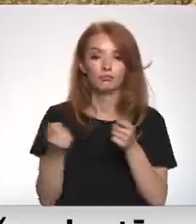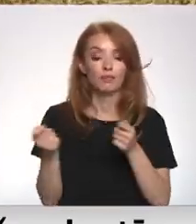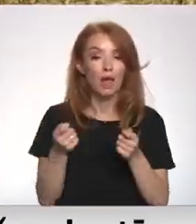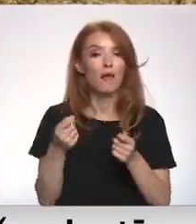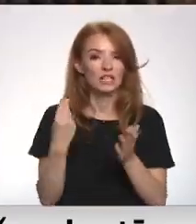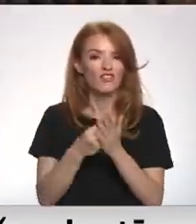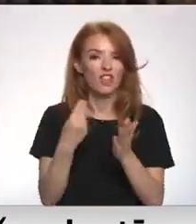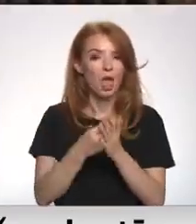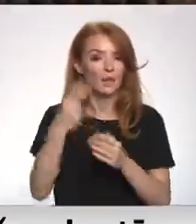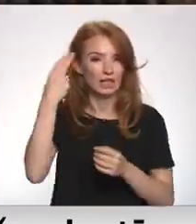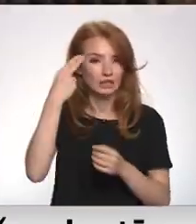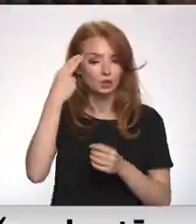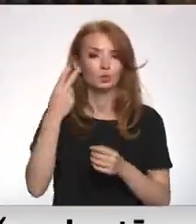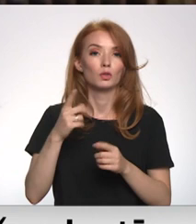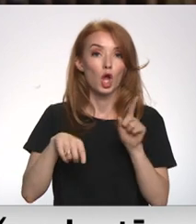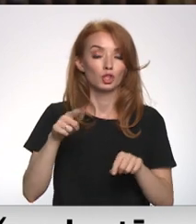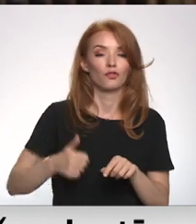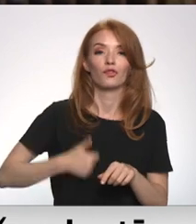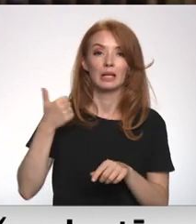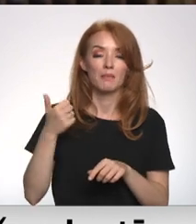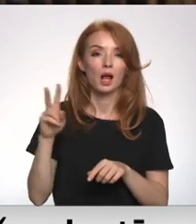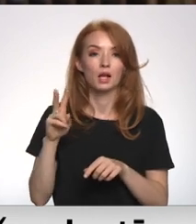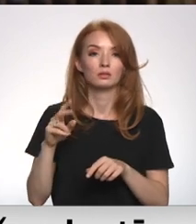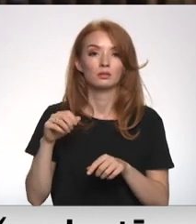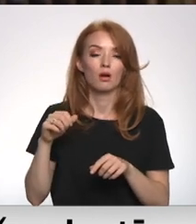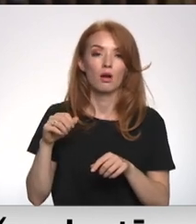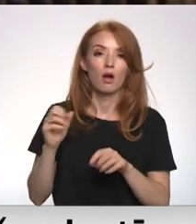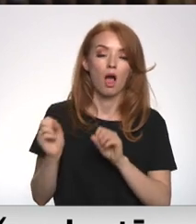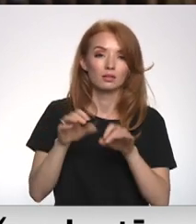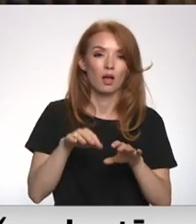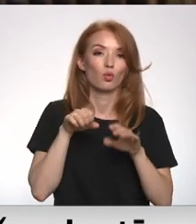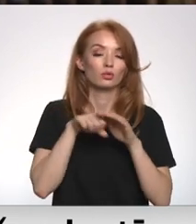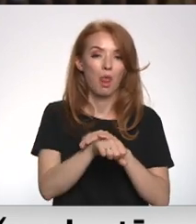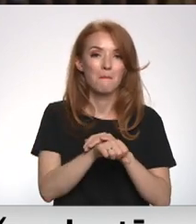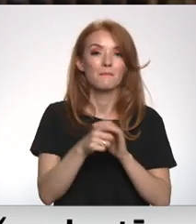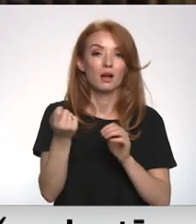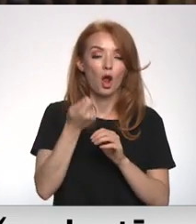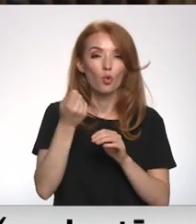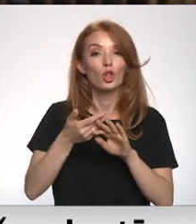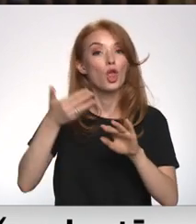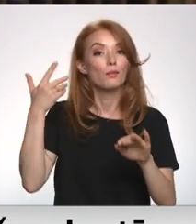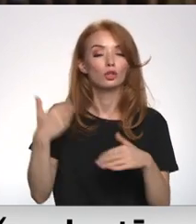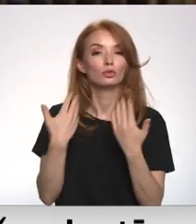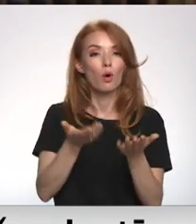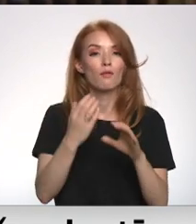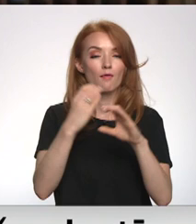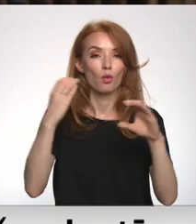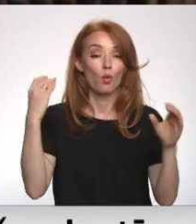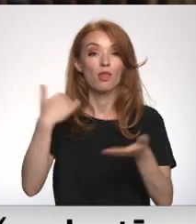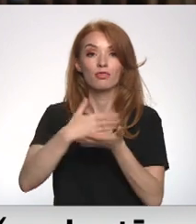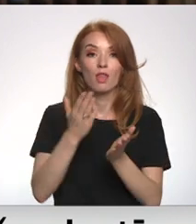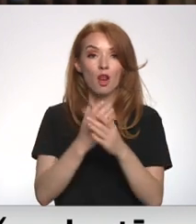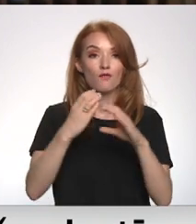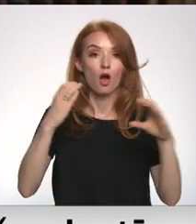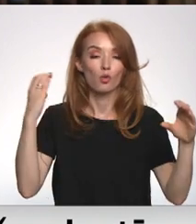bija kompānijas, kuras pie mums glabā uzpēr graudus, jau nodrošinājas iepriekš ar vagoniem, daļu vagonus